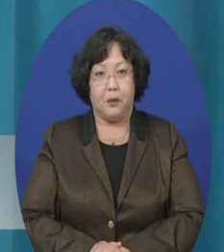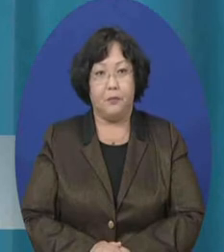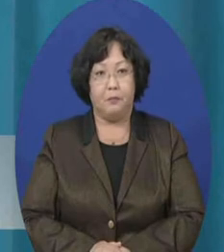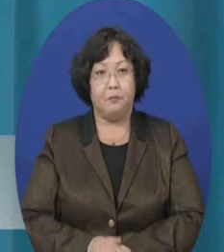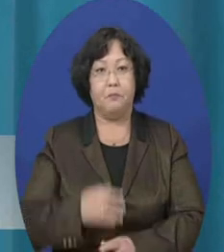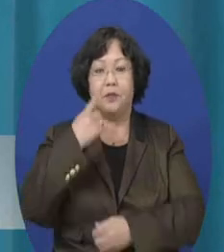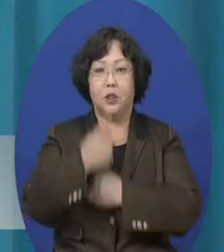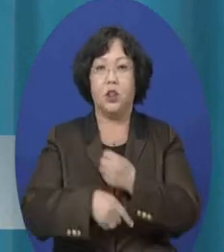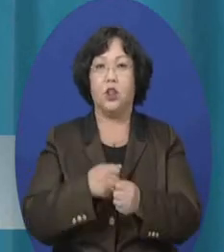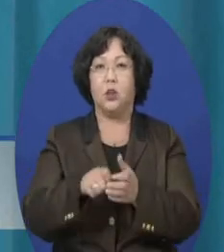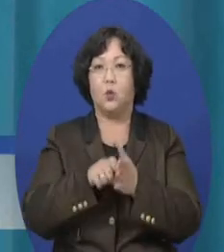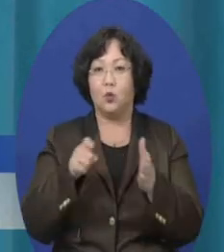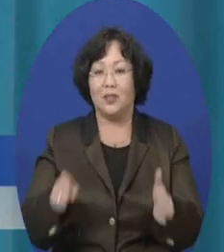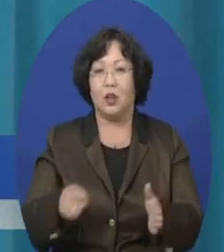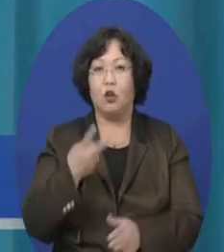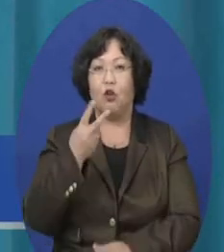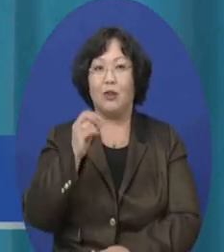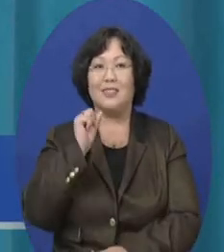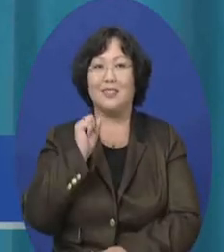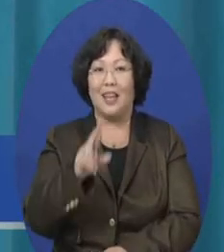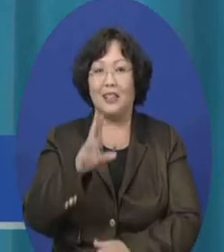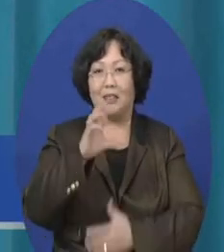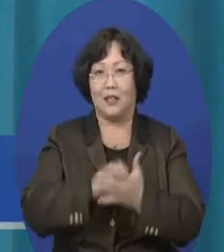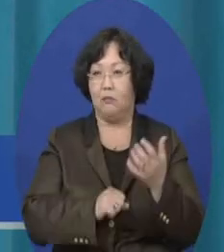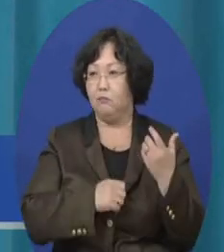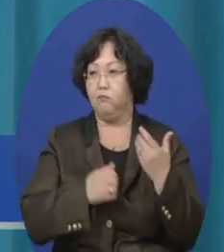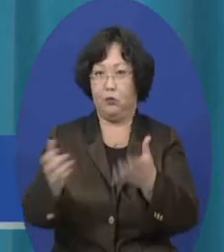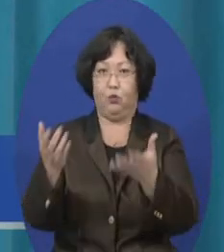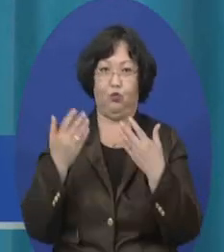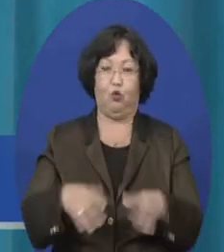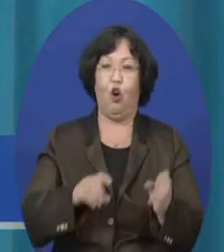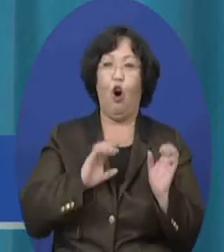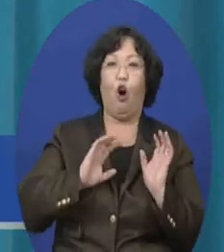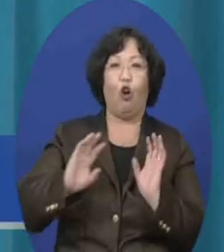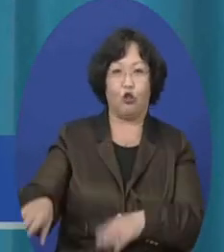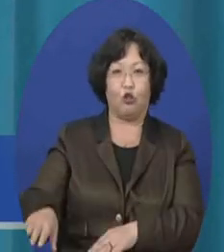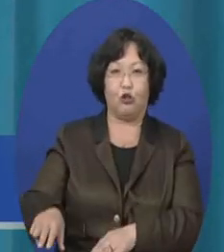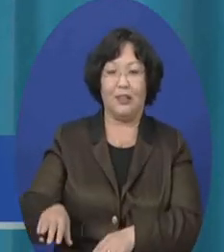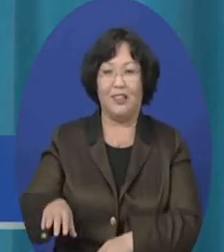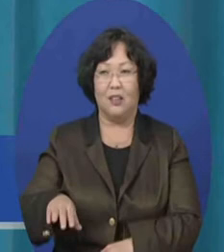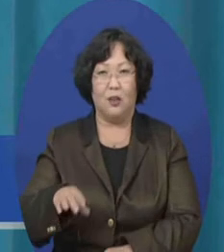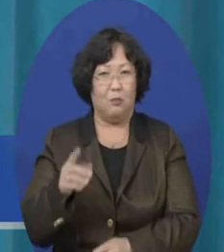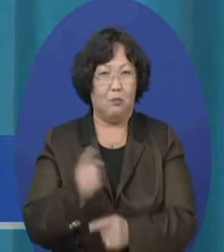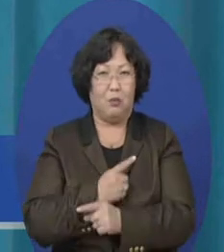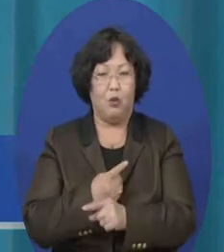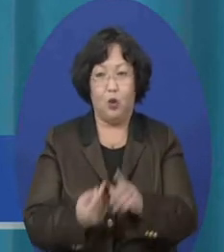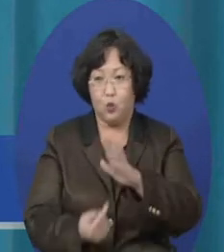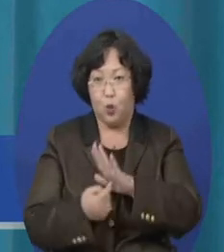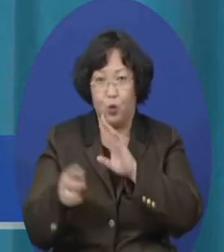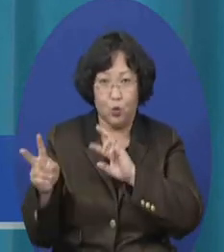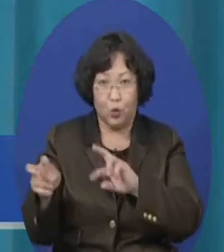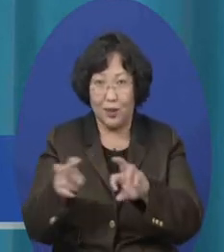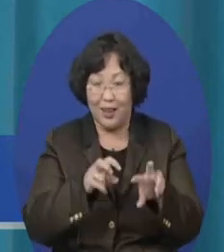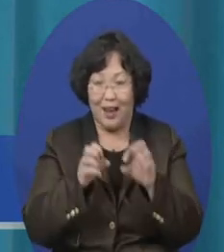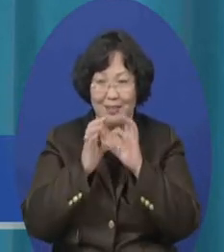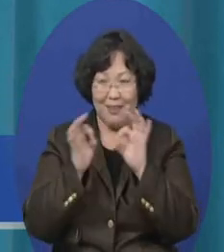Зөвхөн нэгэн жил 20 сая төгрөгөөр одоо санхүүжүүлээд орхигддаг учраас энэ одоо суур судалгаанууд тодорхой чааштай